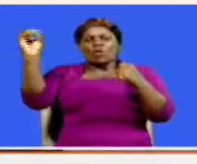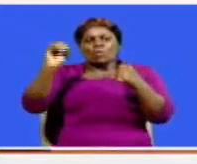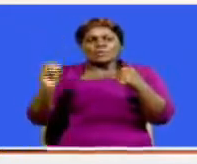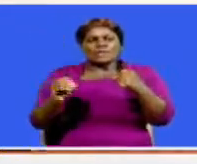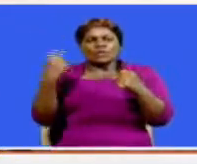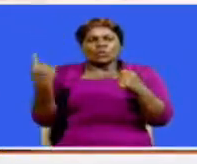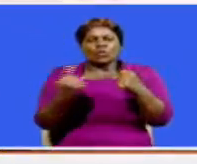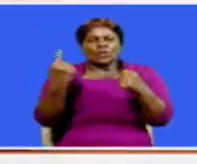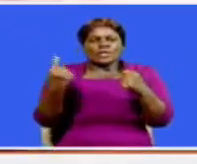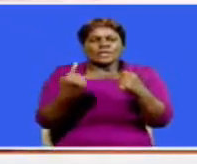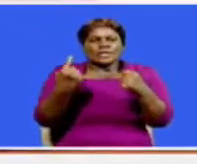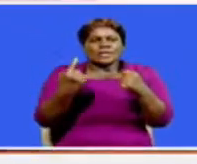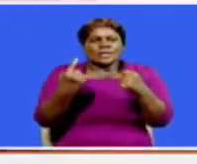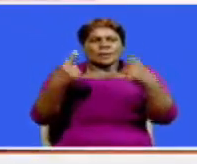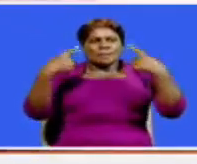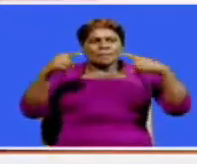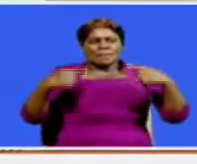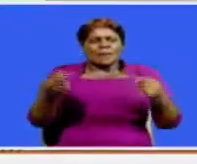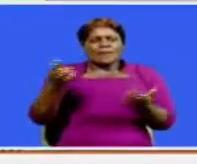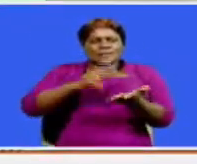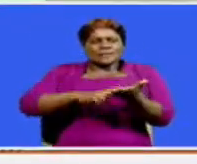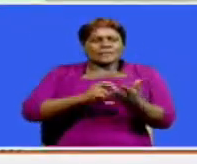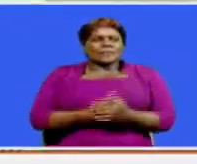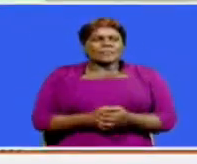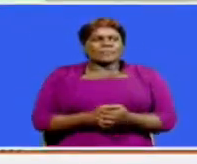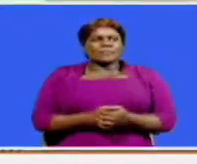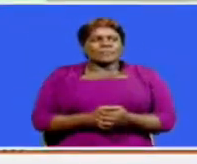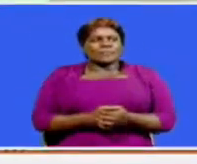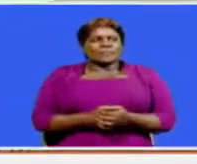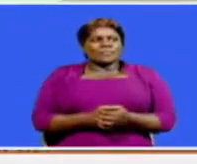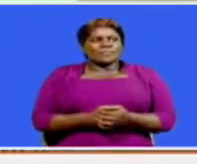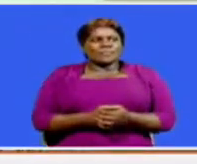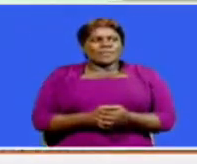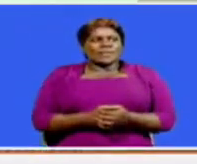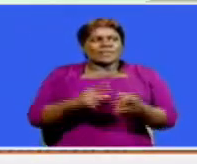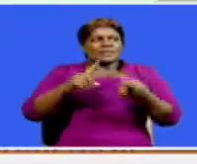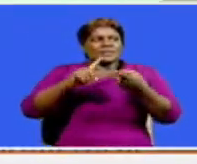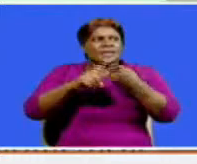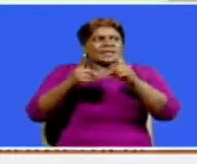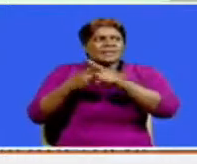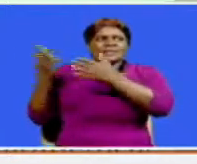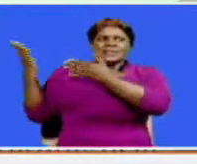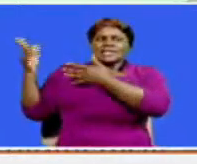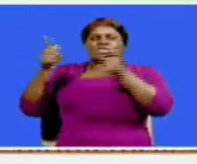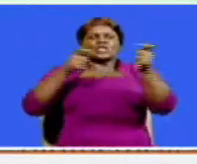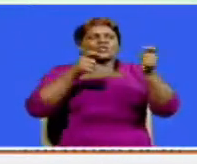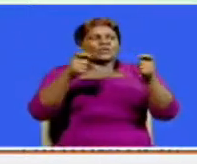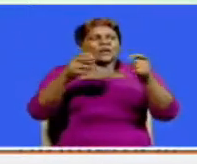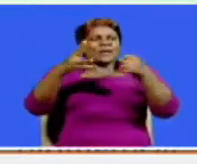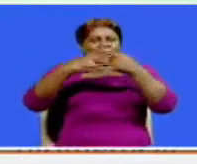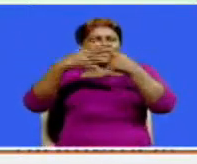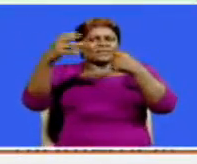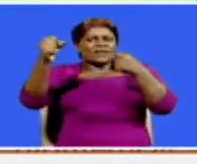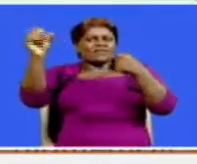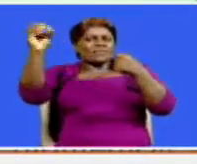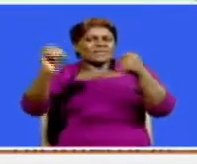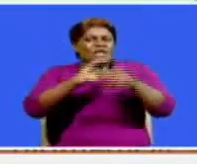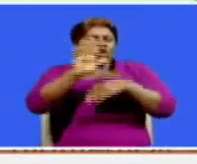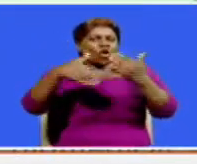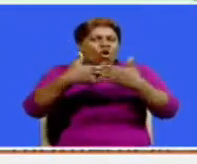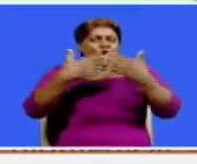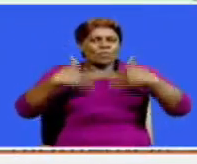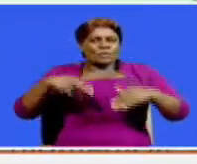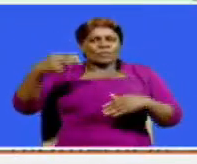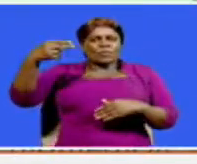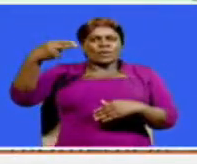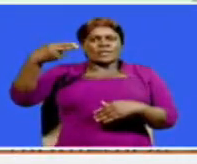ndio wamefaulu kutokomeza virusi hivyo. These are the UNAIDS standards for HIV epidemic control. 95% of all people living with